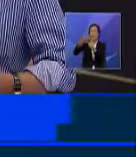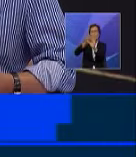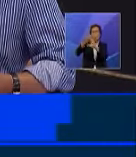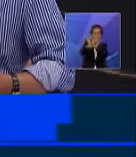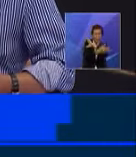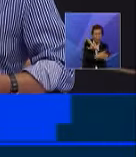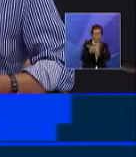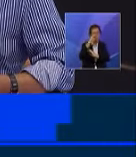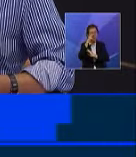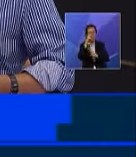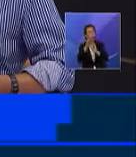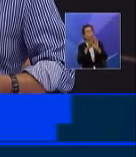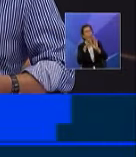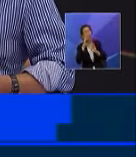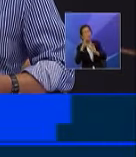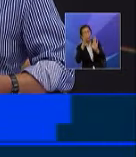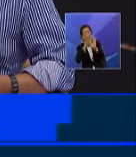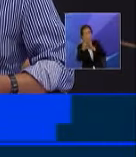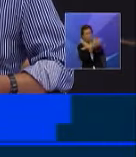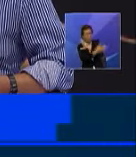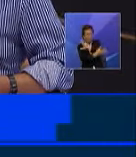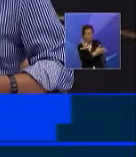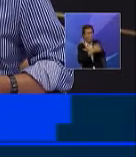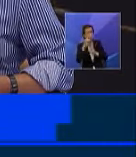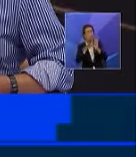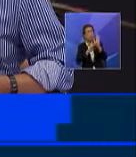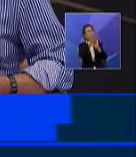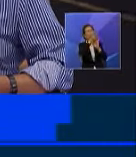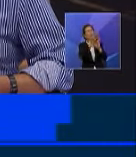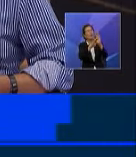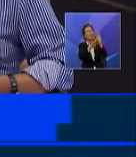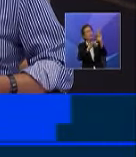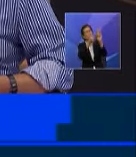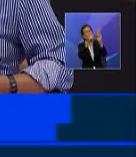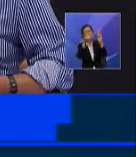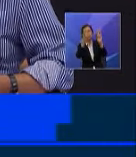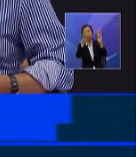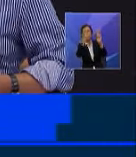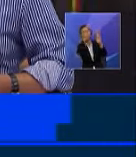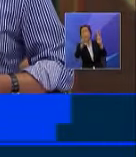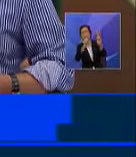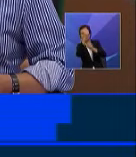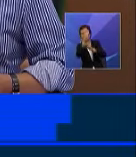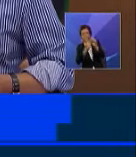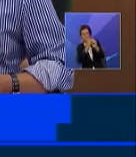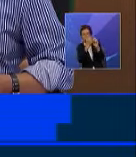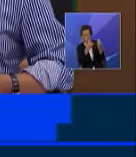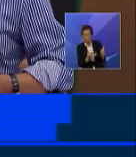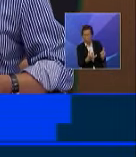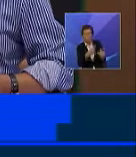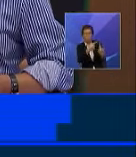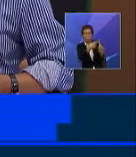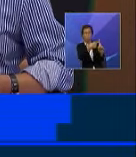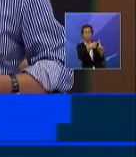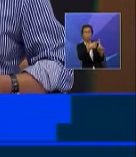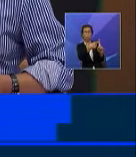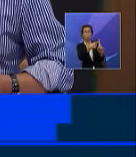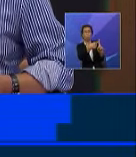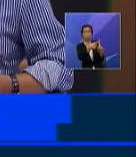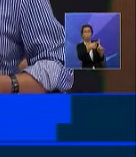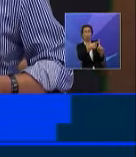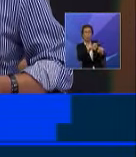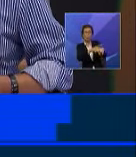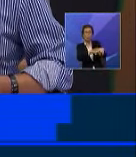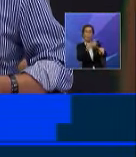melihat pertumbuhan antara 6.5% ke 7% kang sudah posi diaum Sampu ada